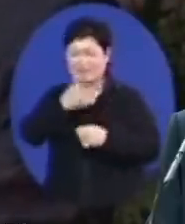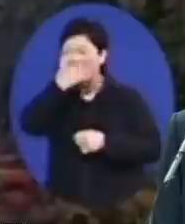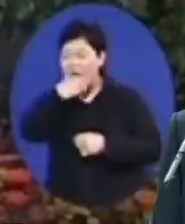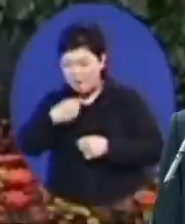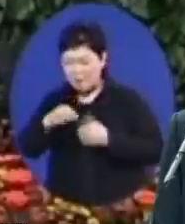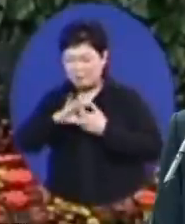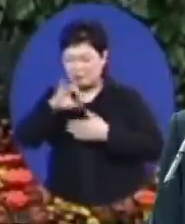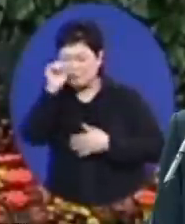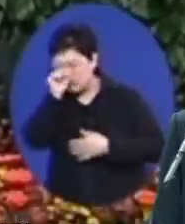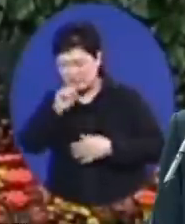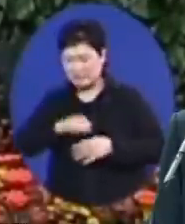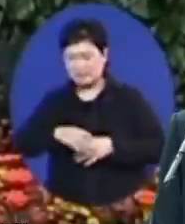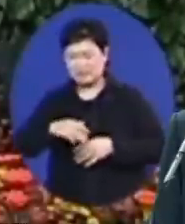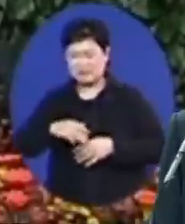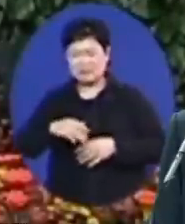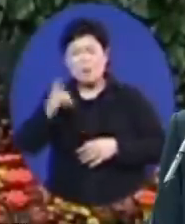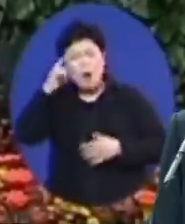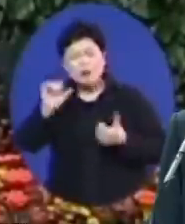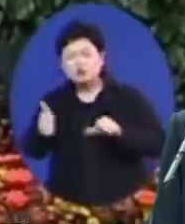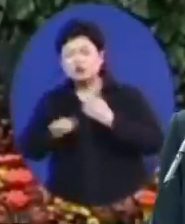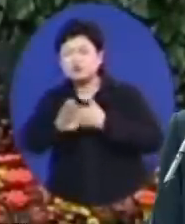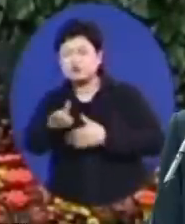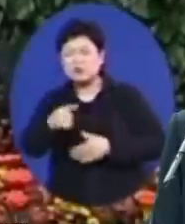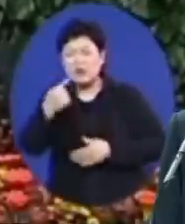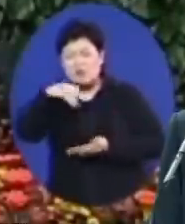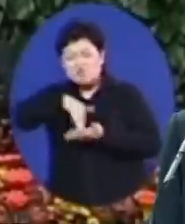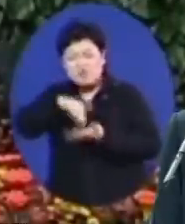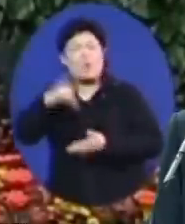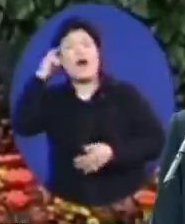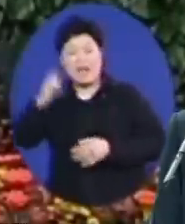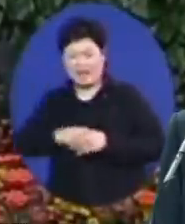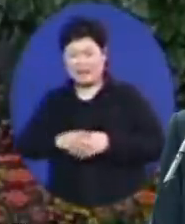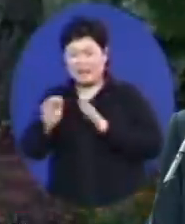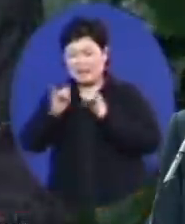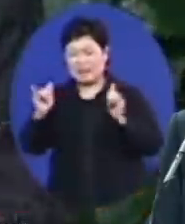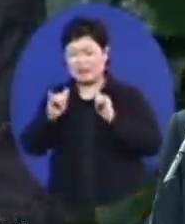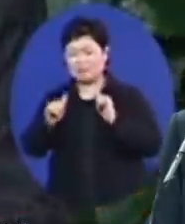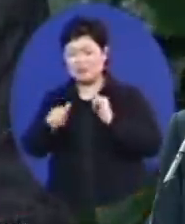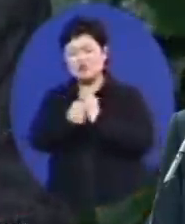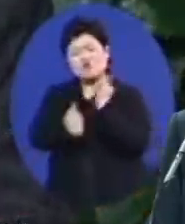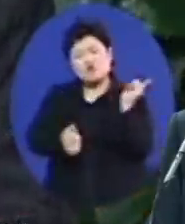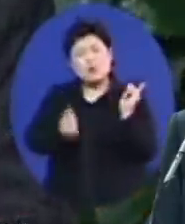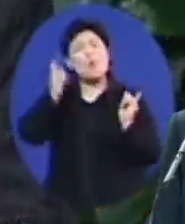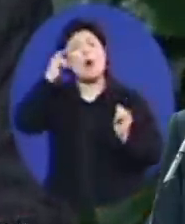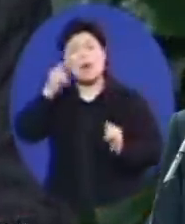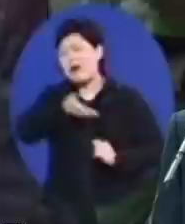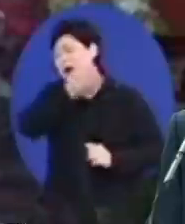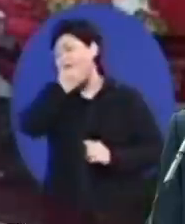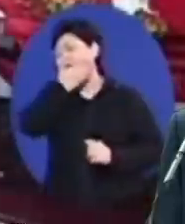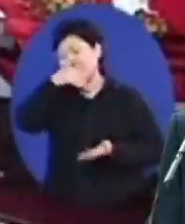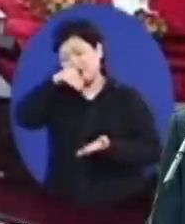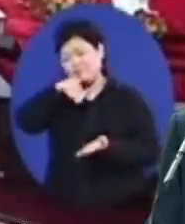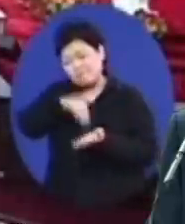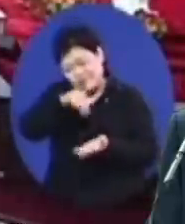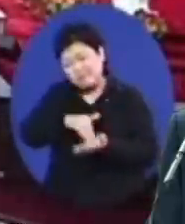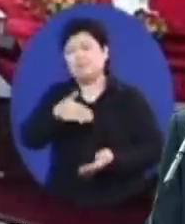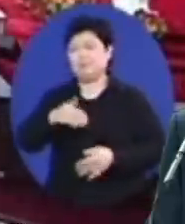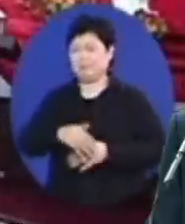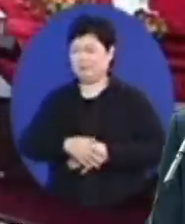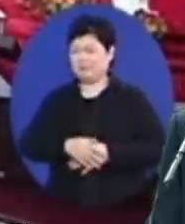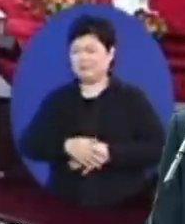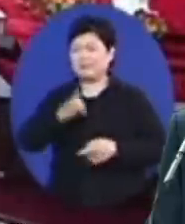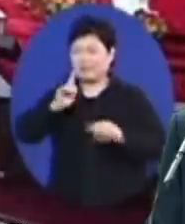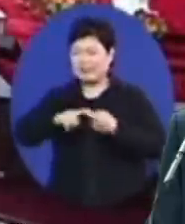행복했으면 얼마나 좋았겠습니까? 그러나 사람들은 없어져야 안타까움을 알 수 있게 되는 것입니다. 난